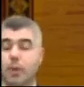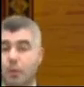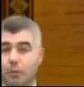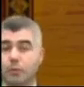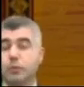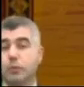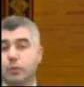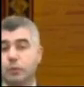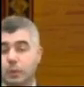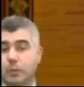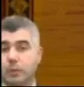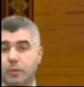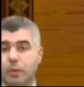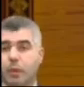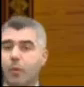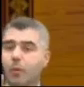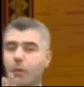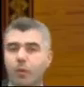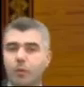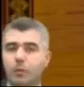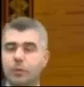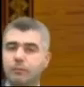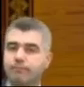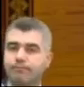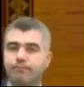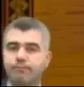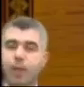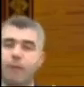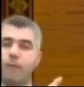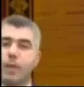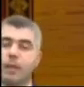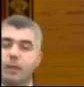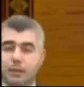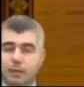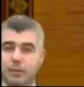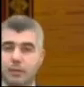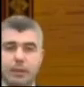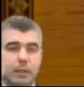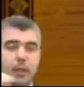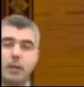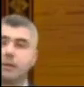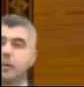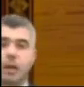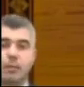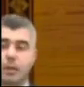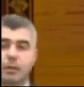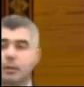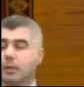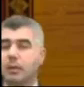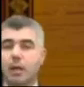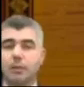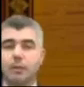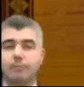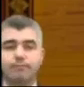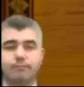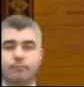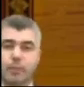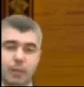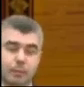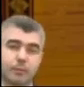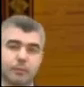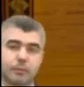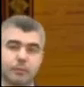أي شيء يبرر هذه الحصيلة في الأرواح البشرية في غزة ومن المدنيين. ولذلك